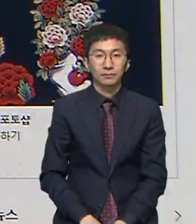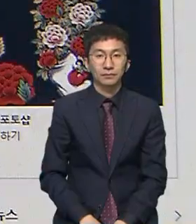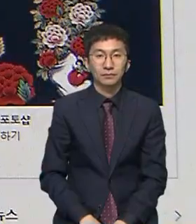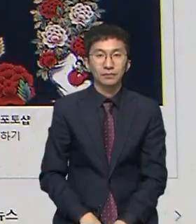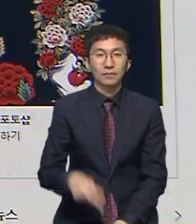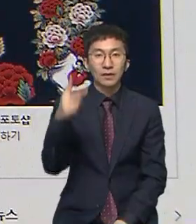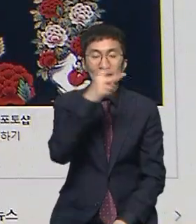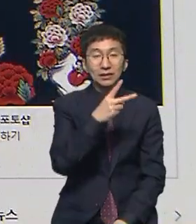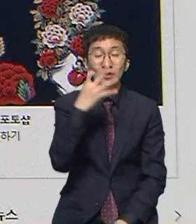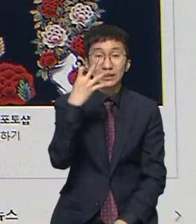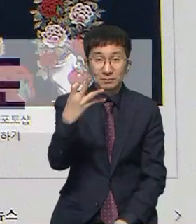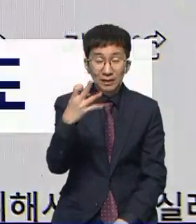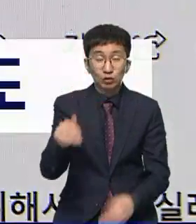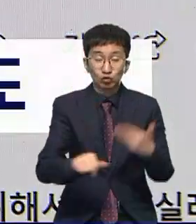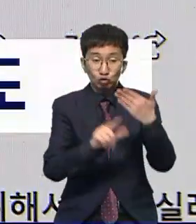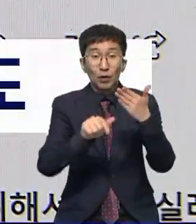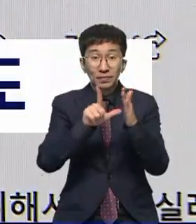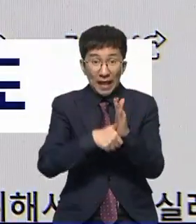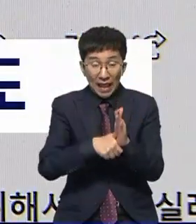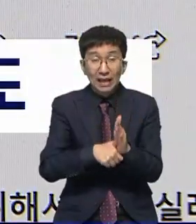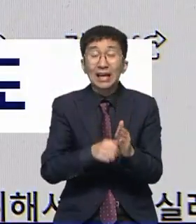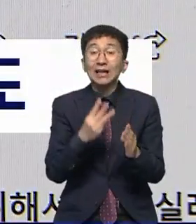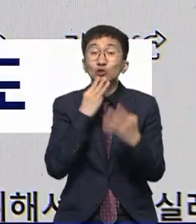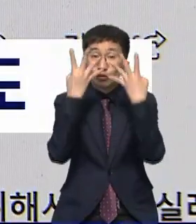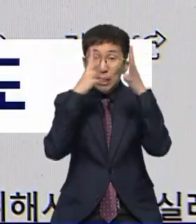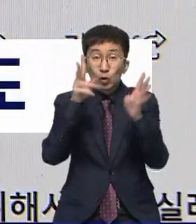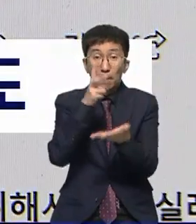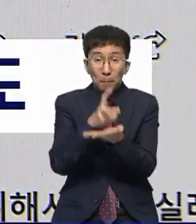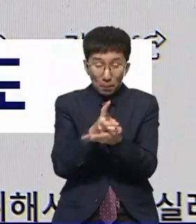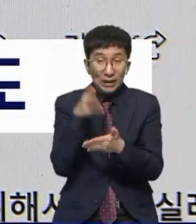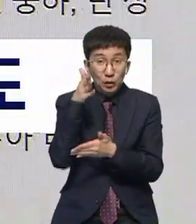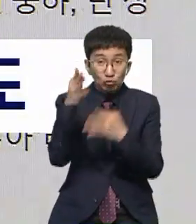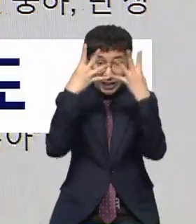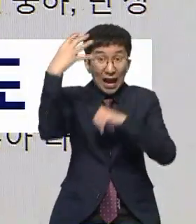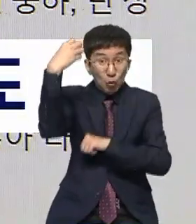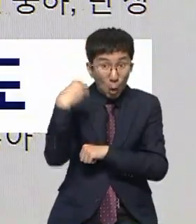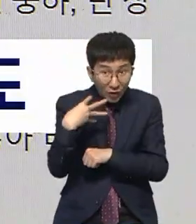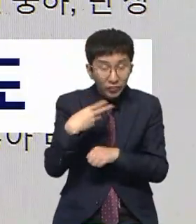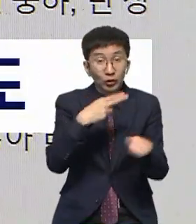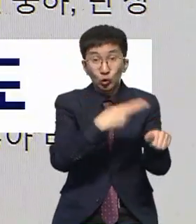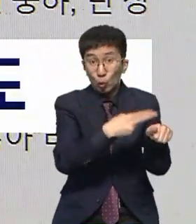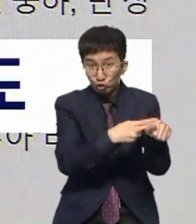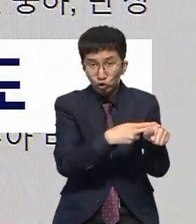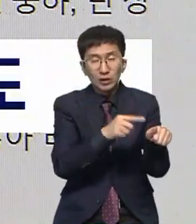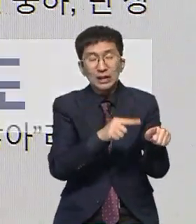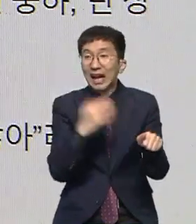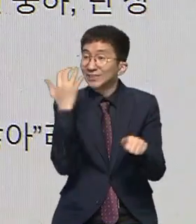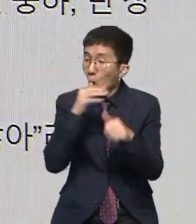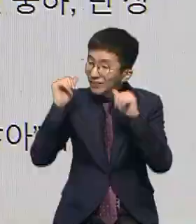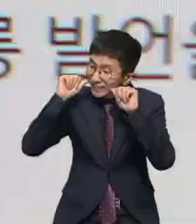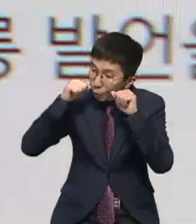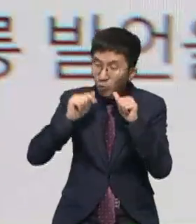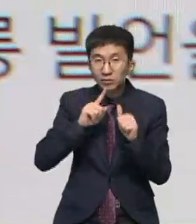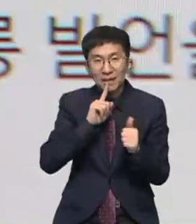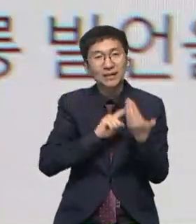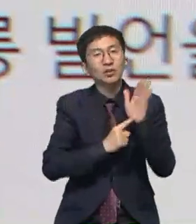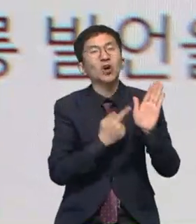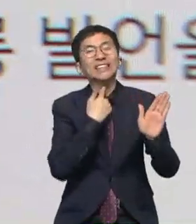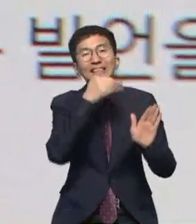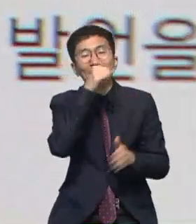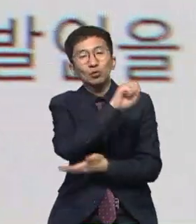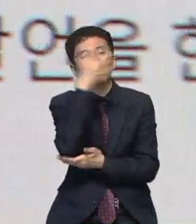2014년 9월 서울대 법학전문대학원 교수가 성희롱 발언을 했다는 언론 보도가 넣어봤습니다 제자들의 배 머를